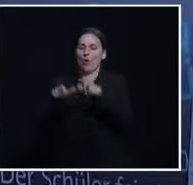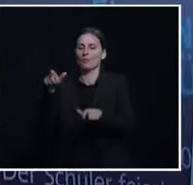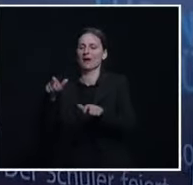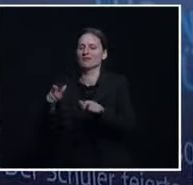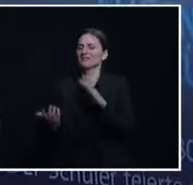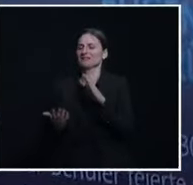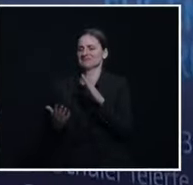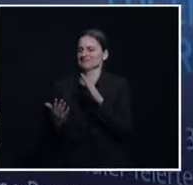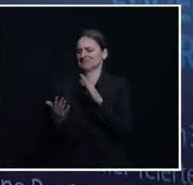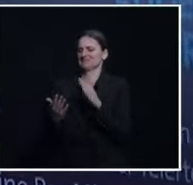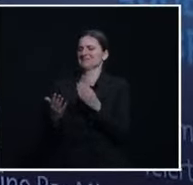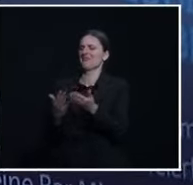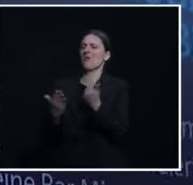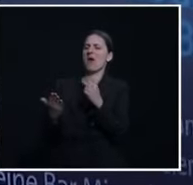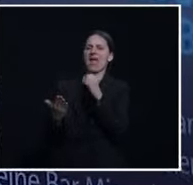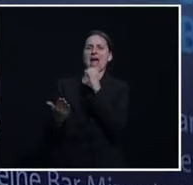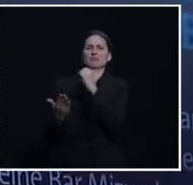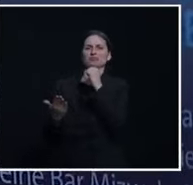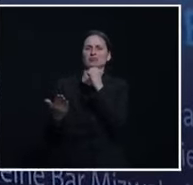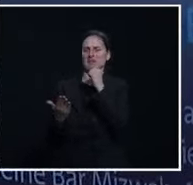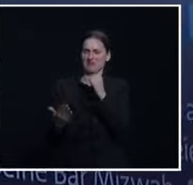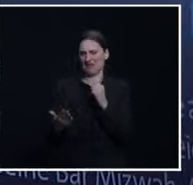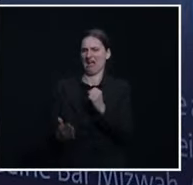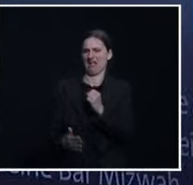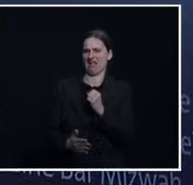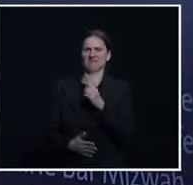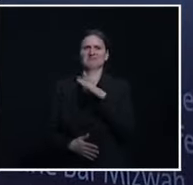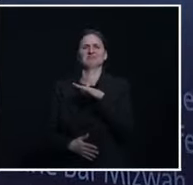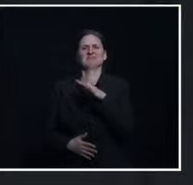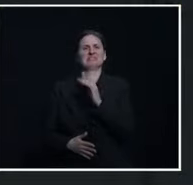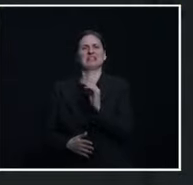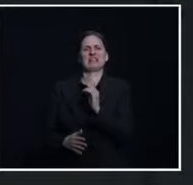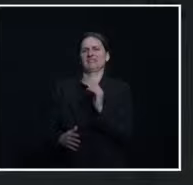Abstammung ausgegrenzt und kriminalisiert.